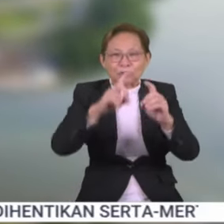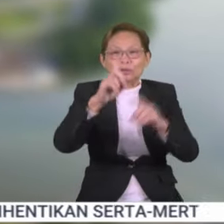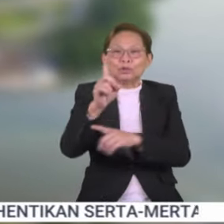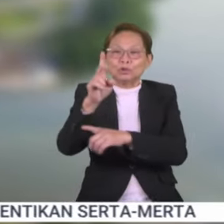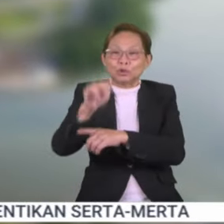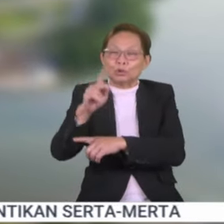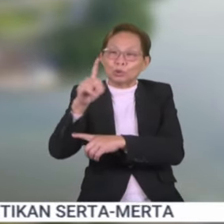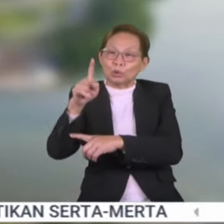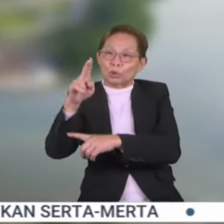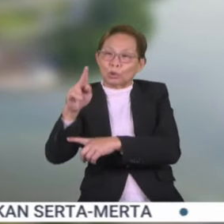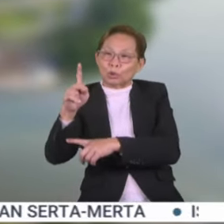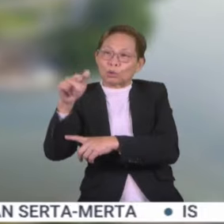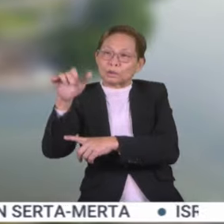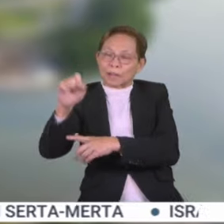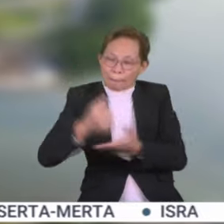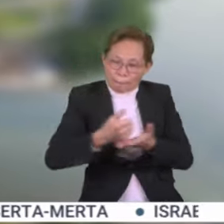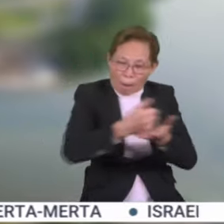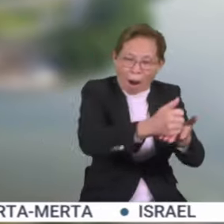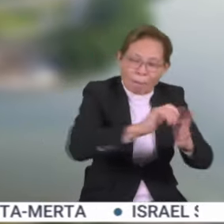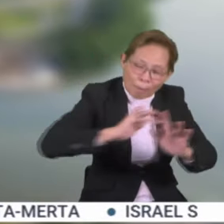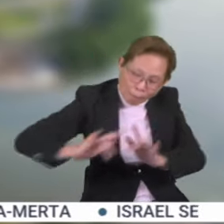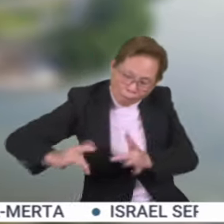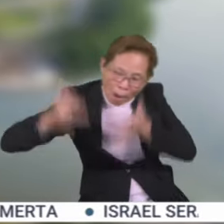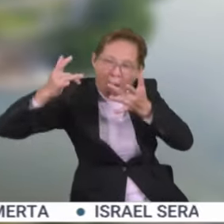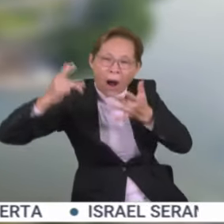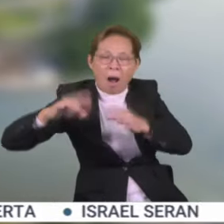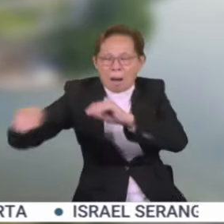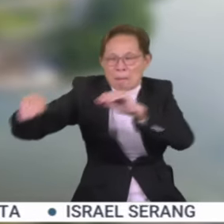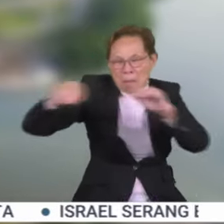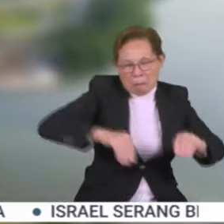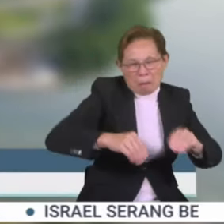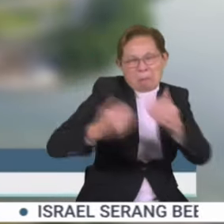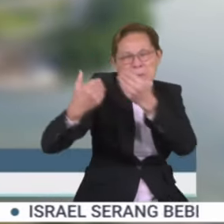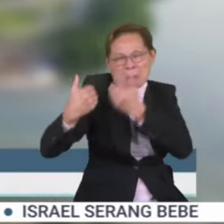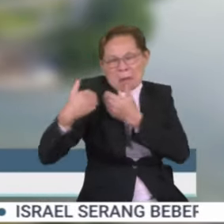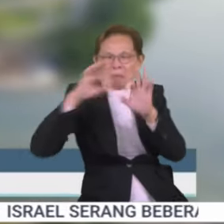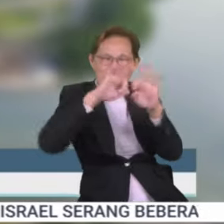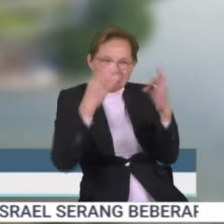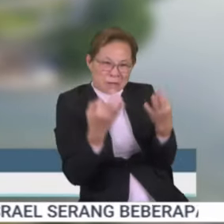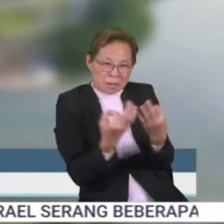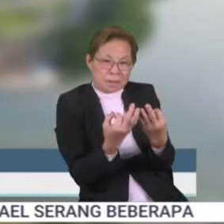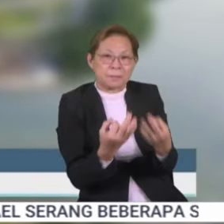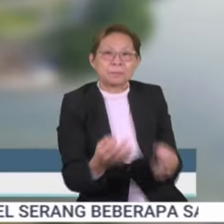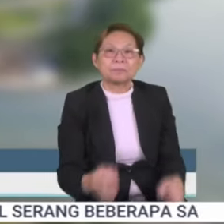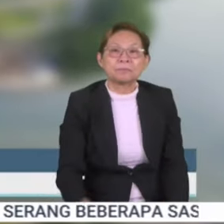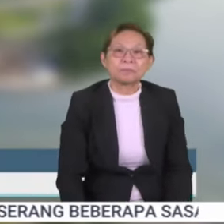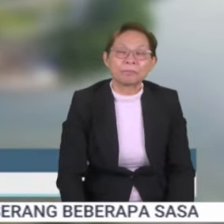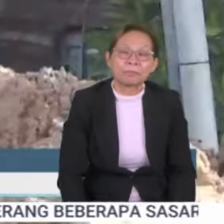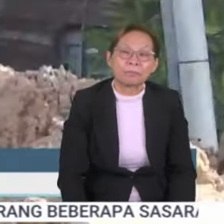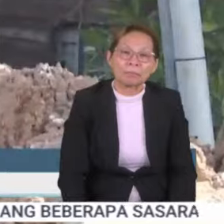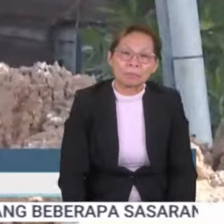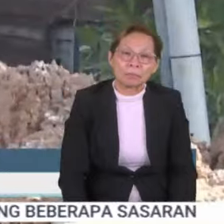Dun kukusan itu bagi meringankan kos Perpindahan yang ditanggung keluarga terbabit